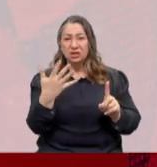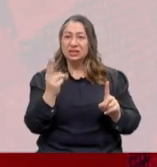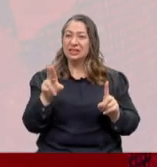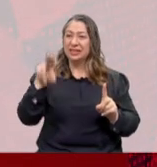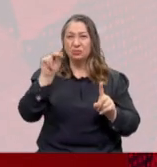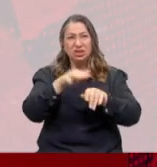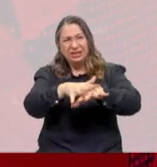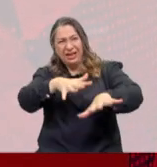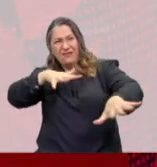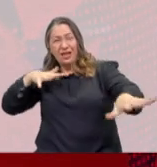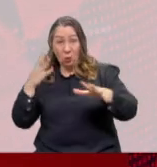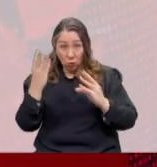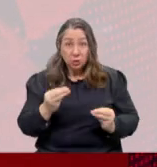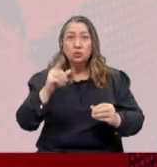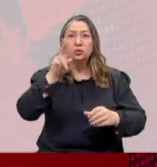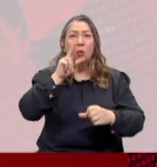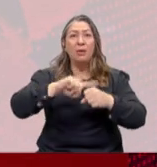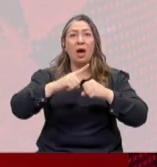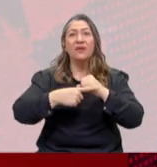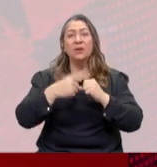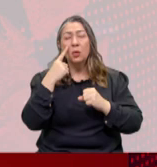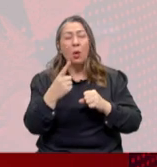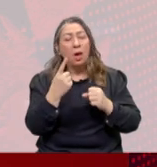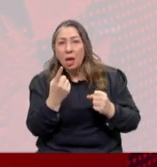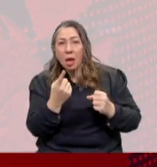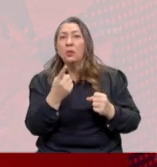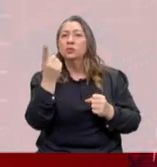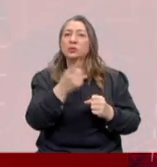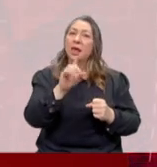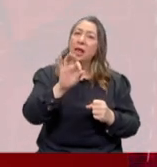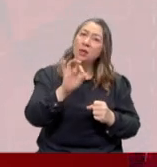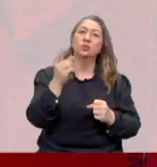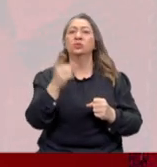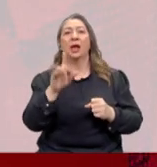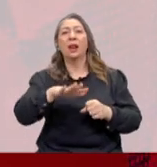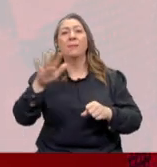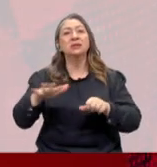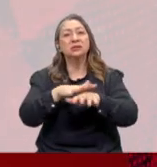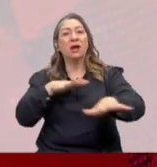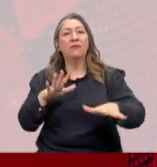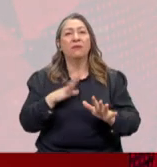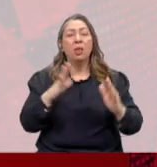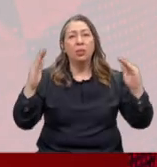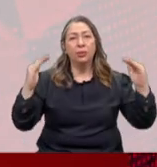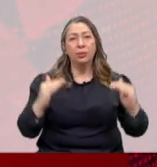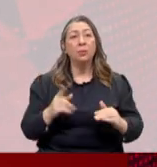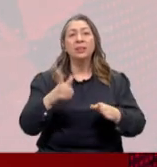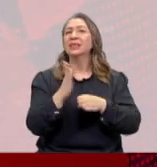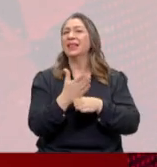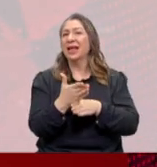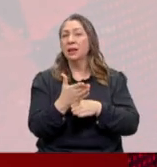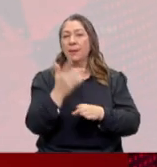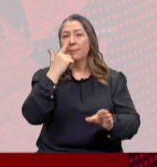%65-70'lerin üzerine çıkarken son bir hafta boyunca %50-55'ler civarında seyretti. Bunun asıl